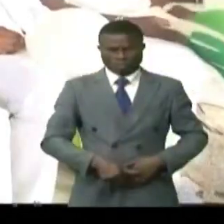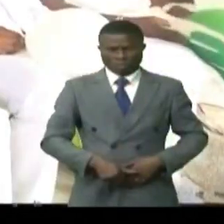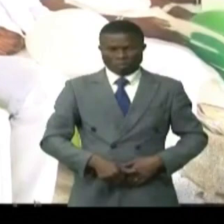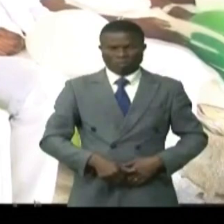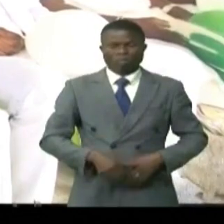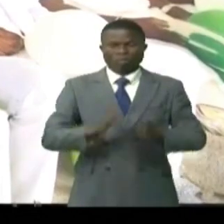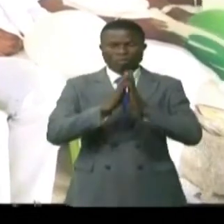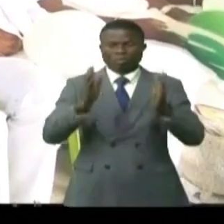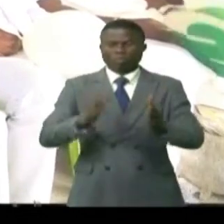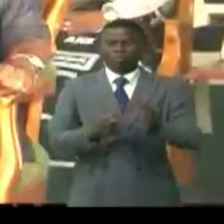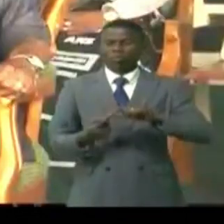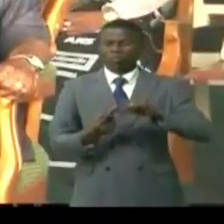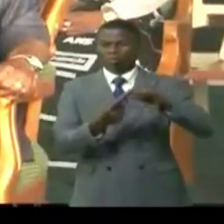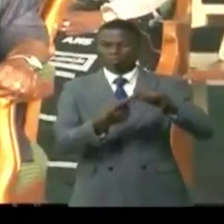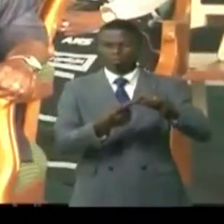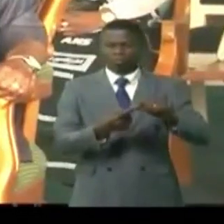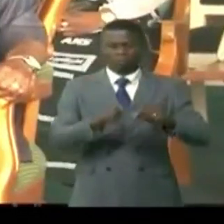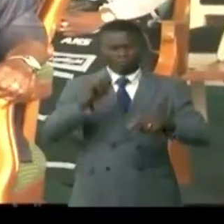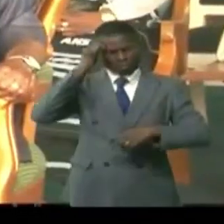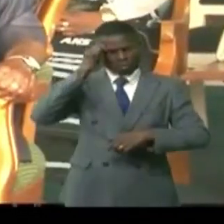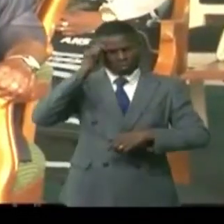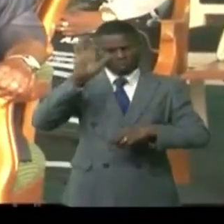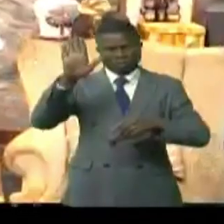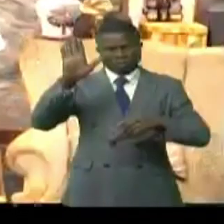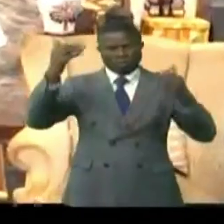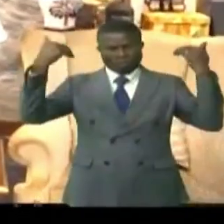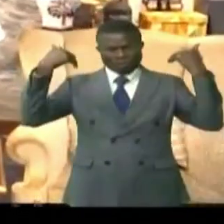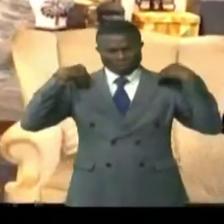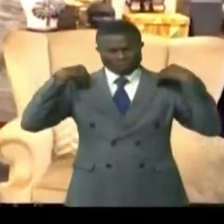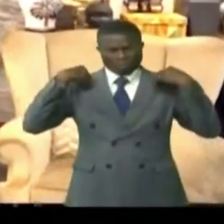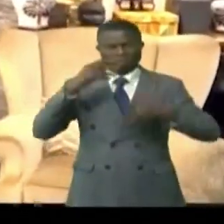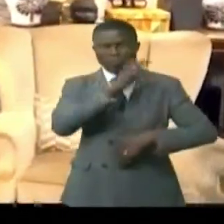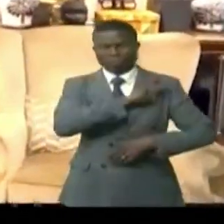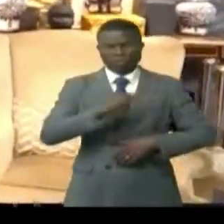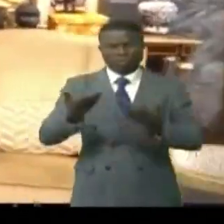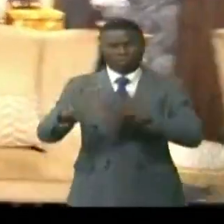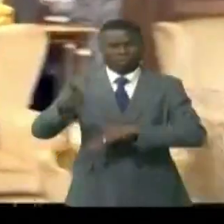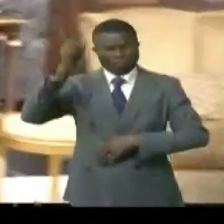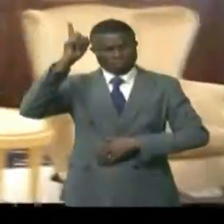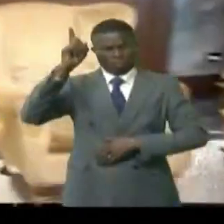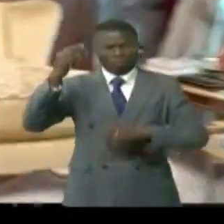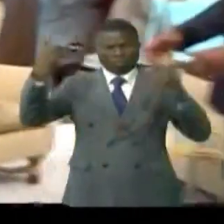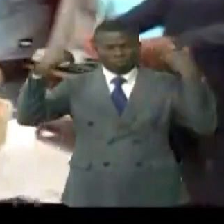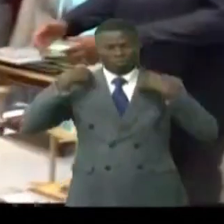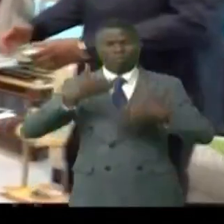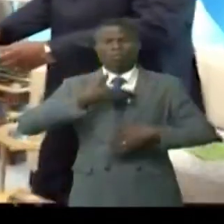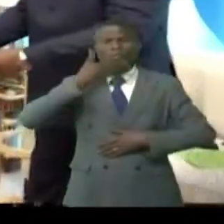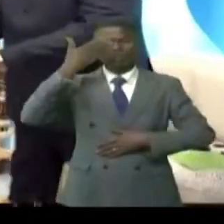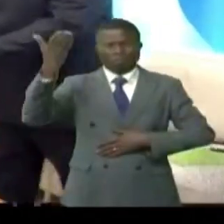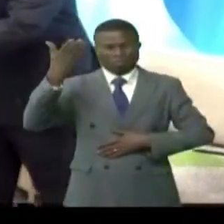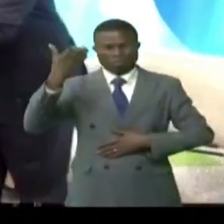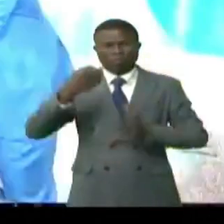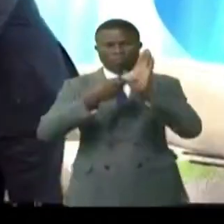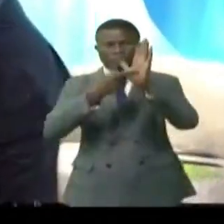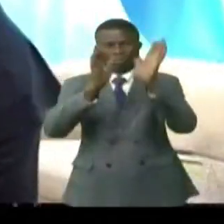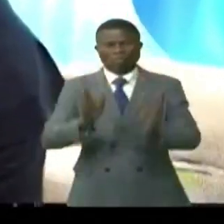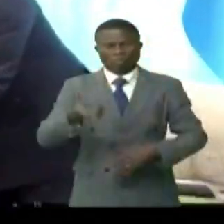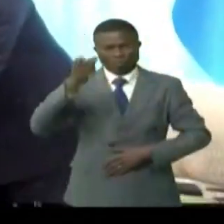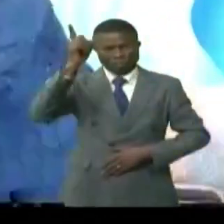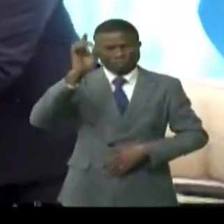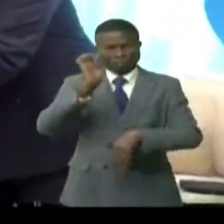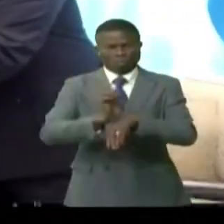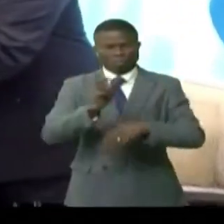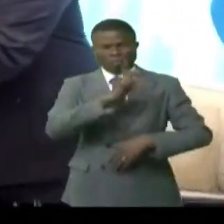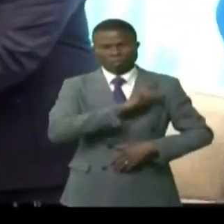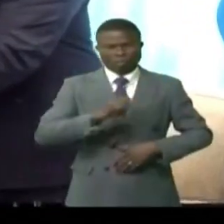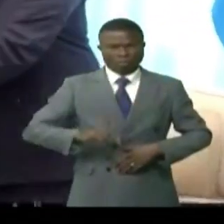célébrer un culte d'action de grâce en mémoire du pionnier de l'église. Bien avant, le chef spirituel et représentant légal de l'église